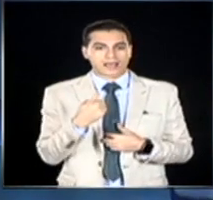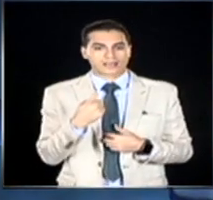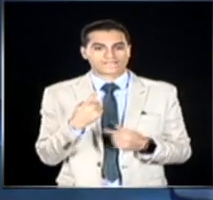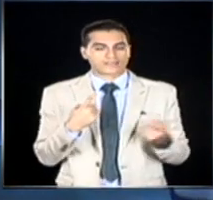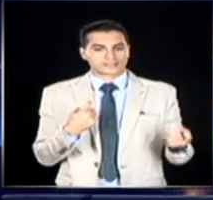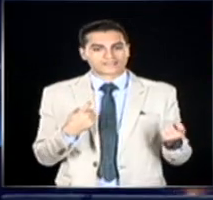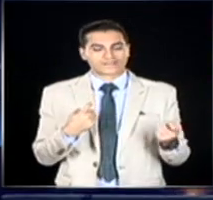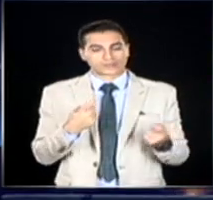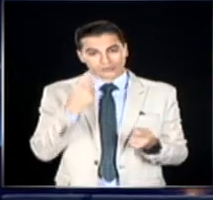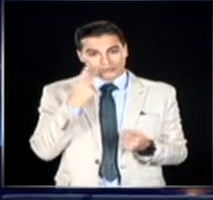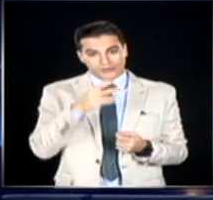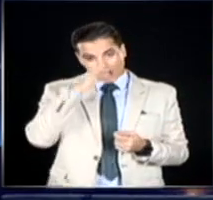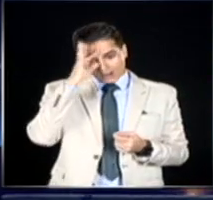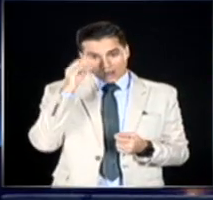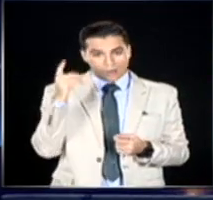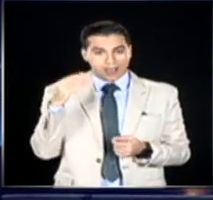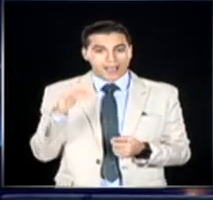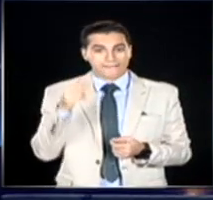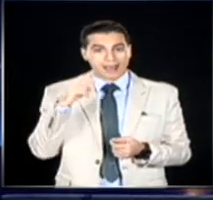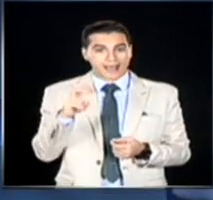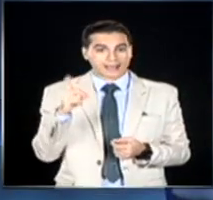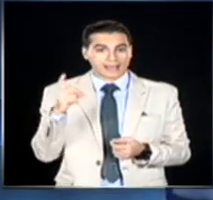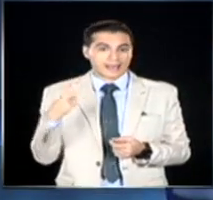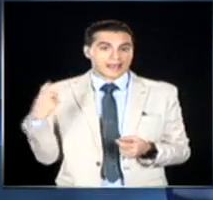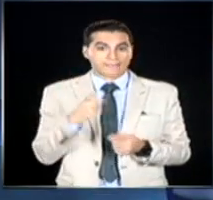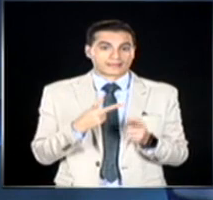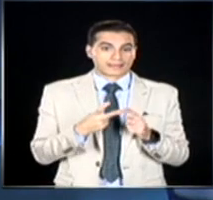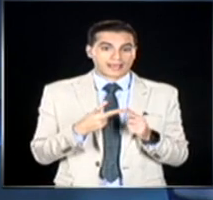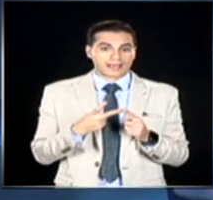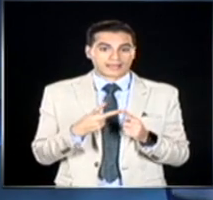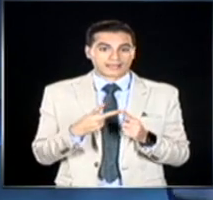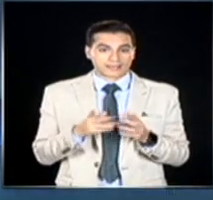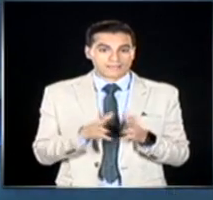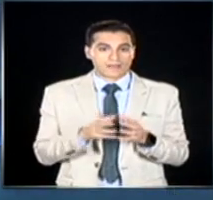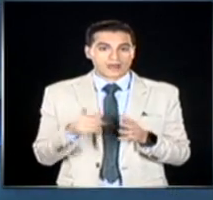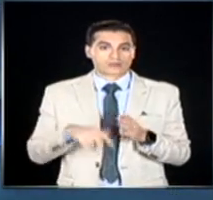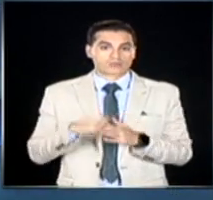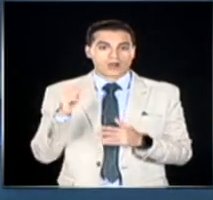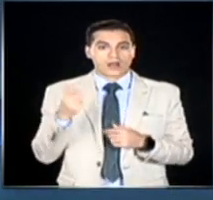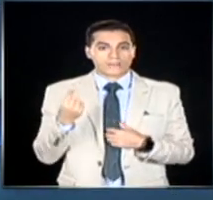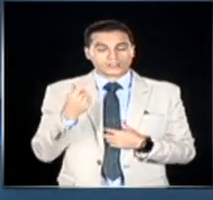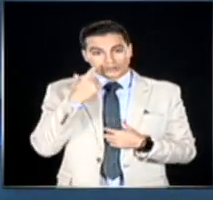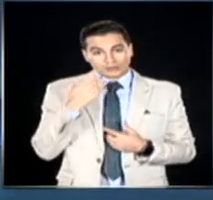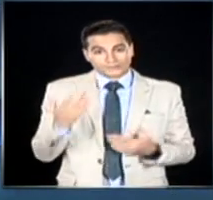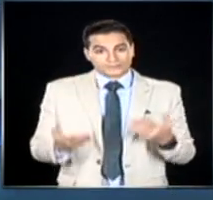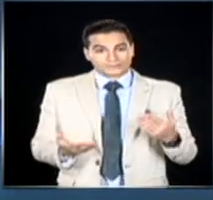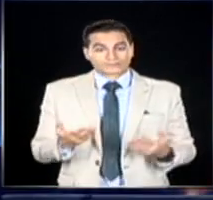مقابل. طبعاً لو محمد حمادة أحرز الهدف الثاني هيرجع ب 15